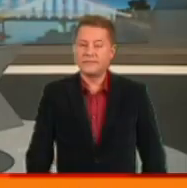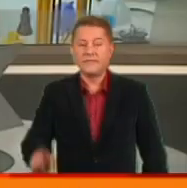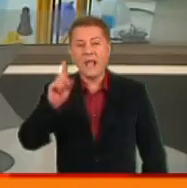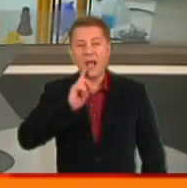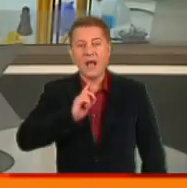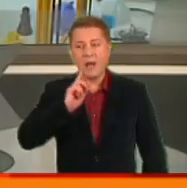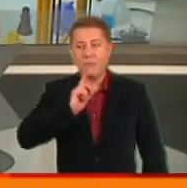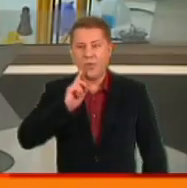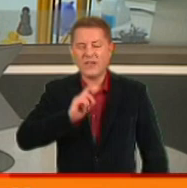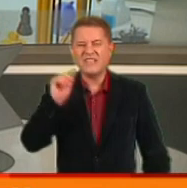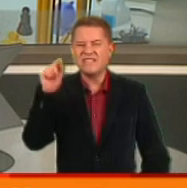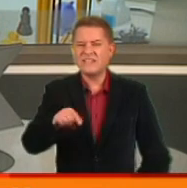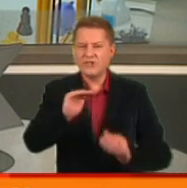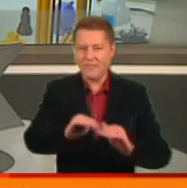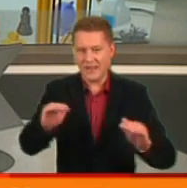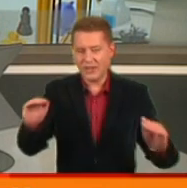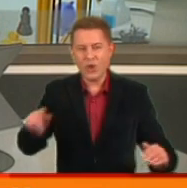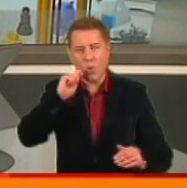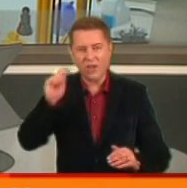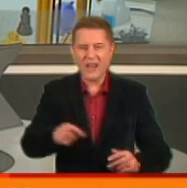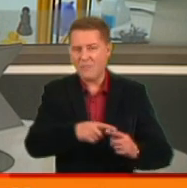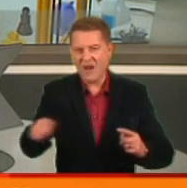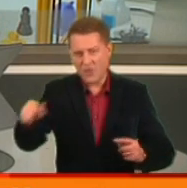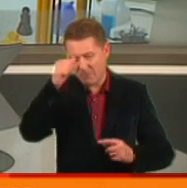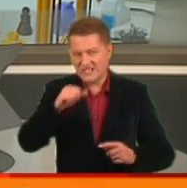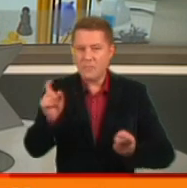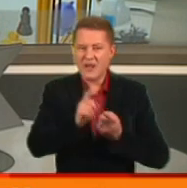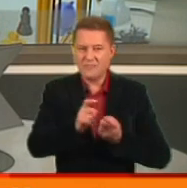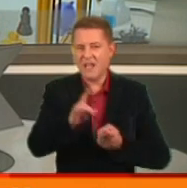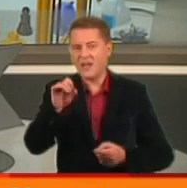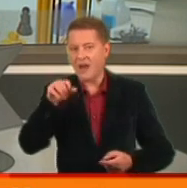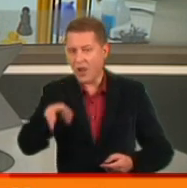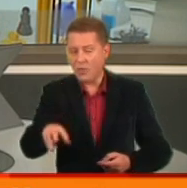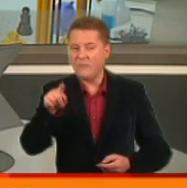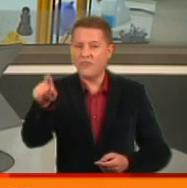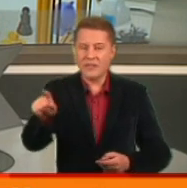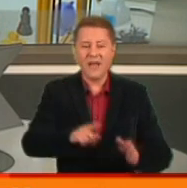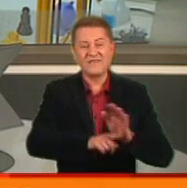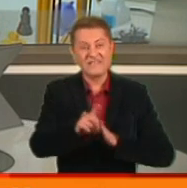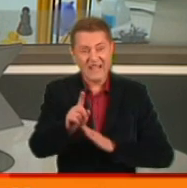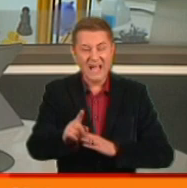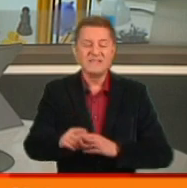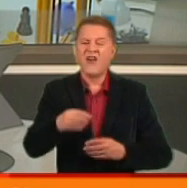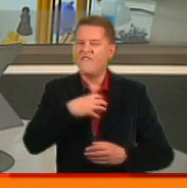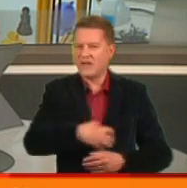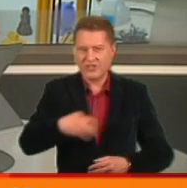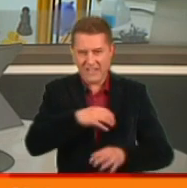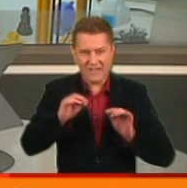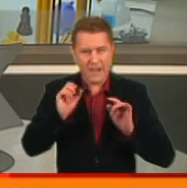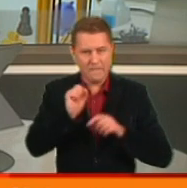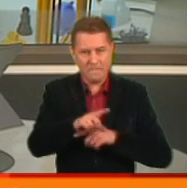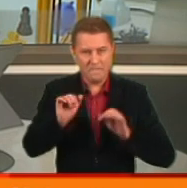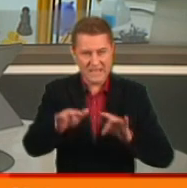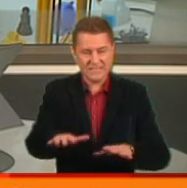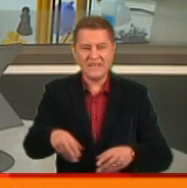Поки тисячі маленьких українців проводять місяці в боротьбі з тяжкою недугою, вона взялася до важливої місії – дати